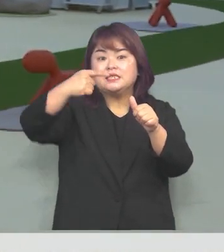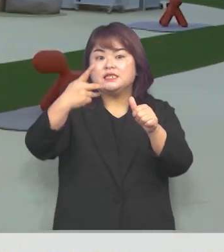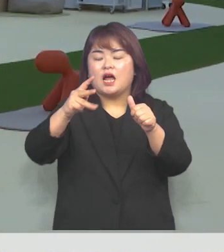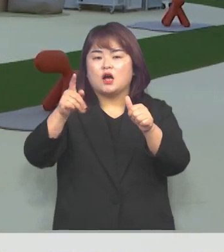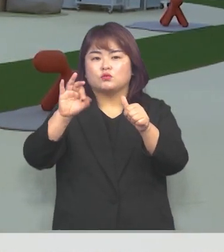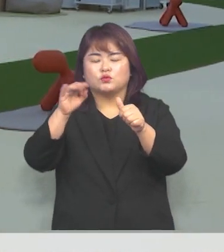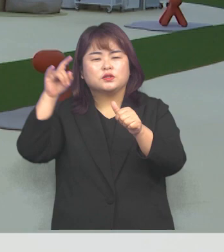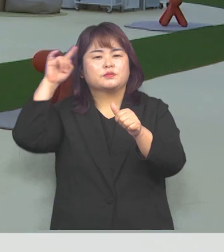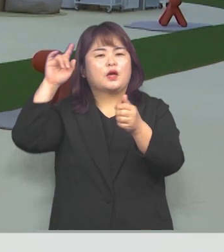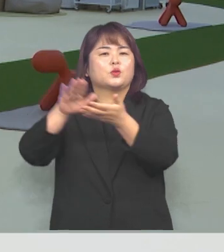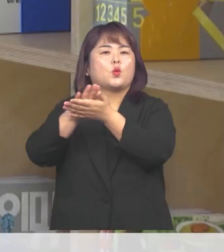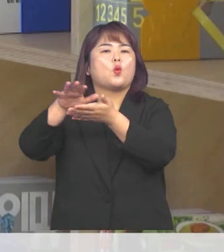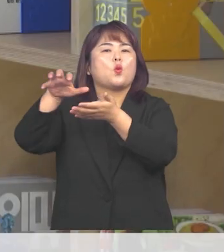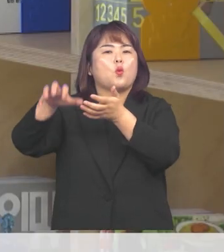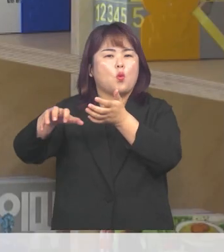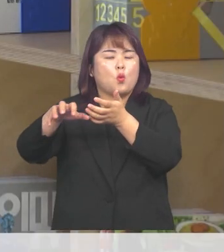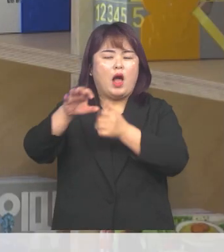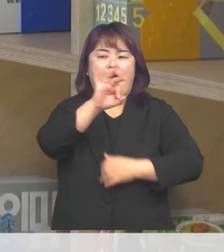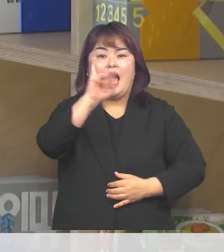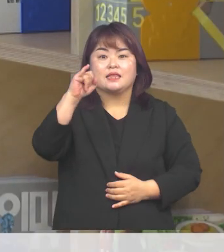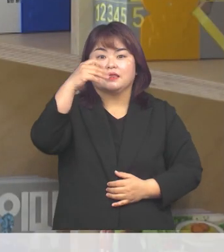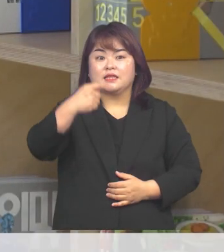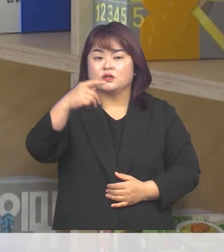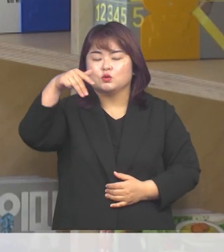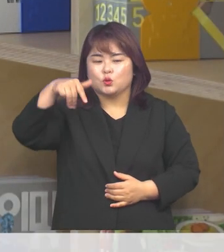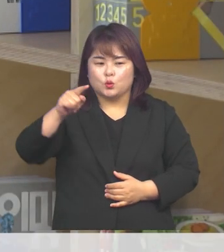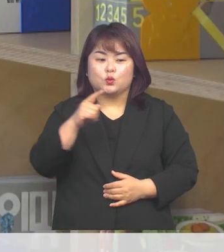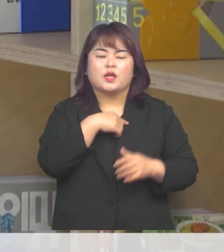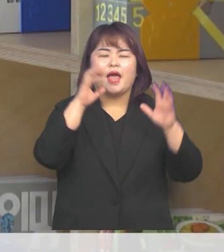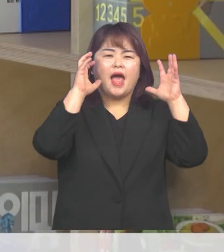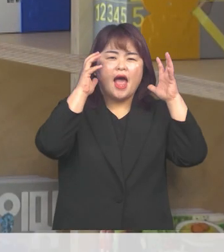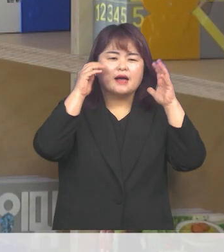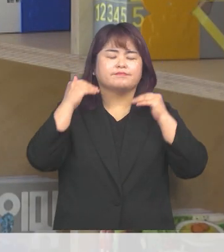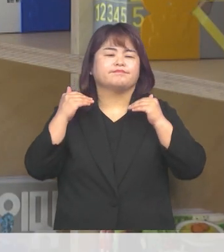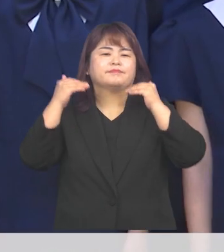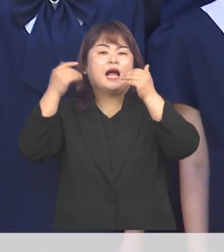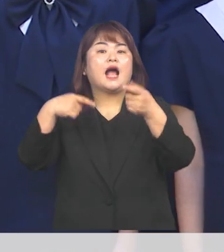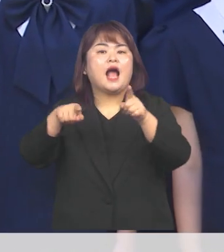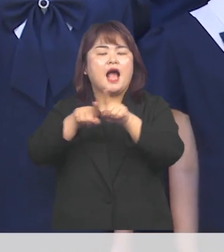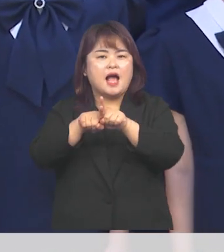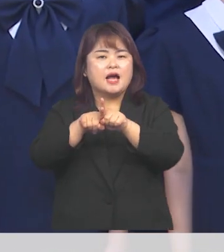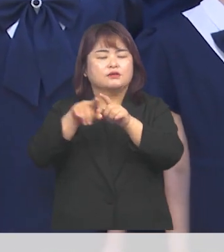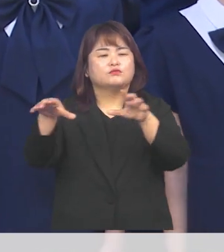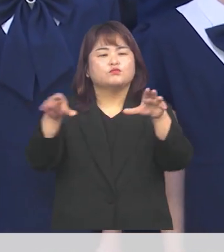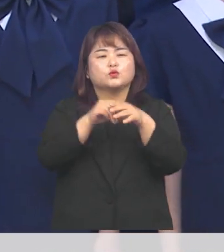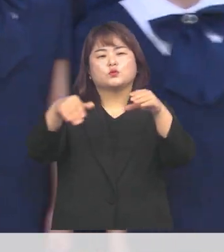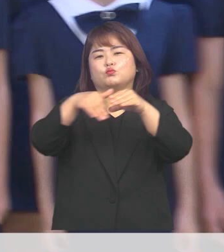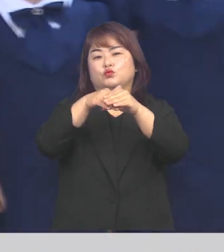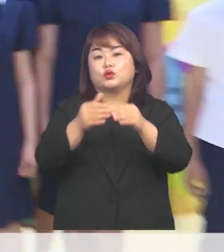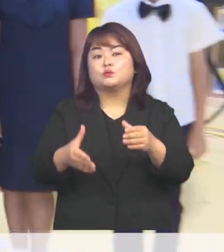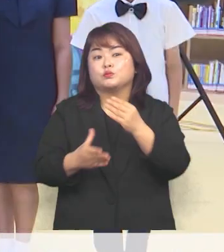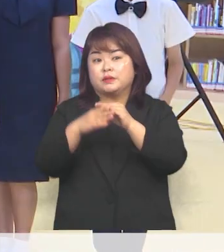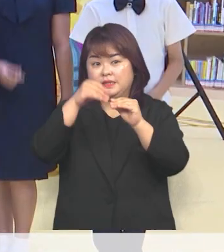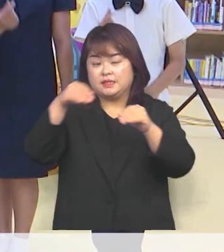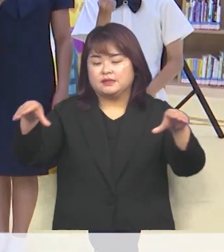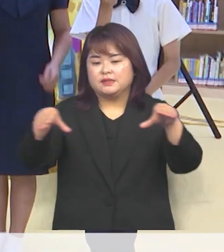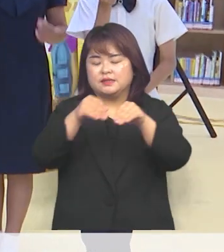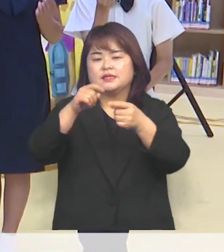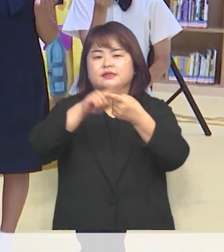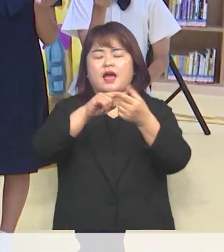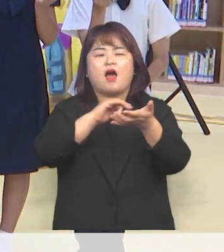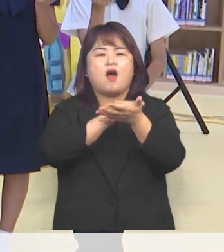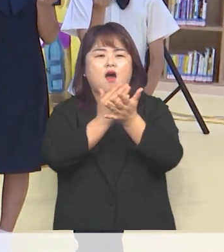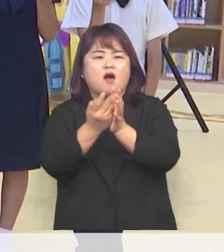아슬아슬 놀이터, 인터랙티브 아트존, 아이부터 어른까지 모든 세대를 아우르는 용인 문화 도시 플랫폼 등